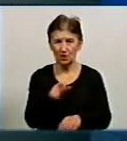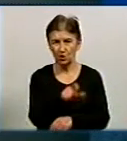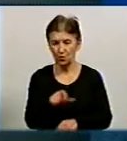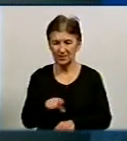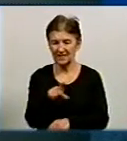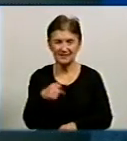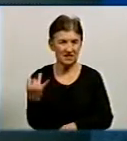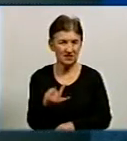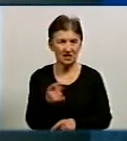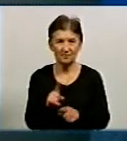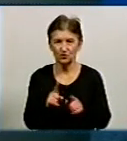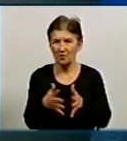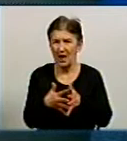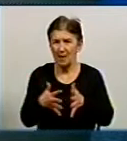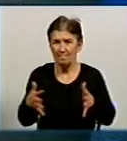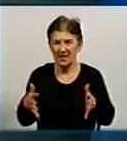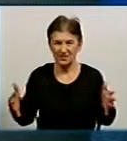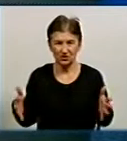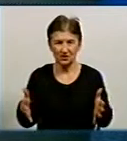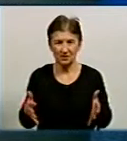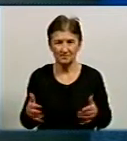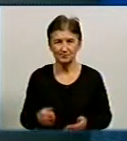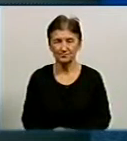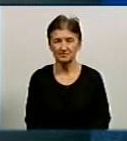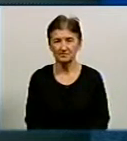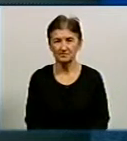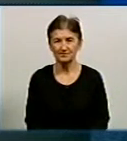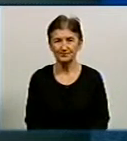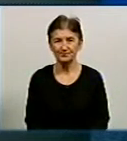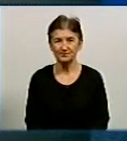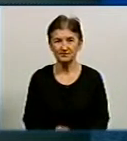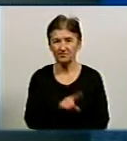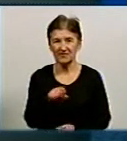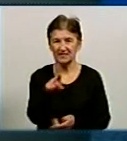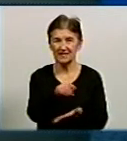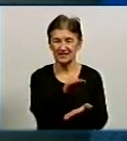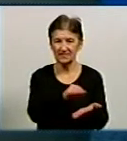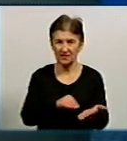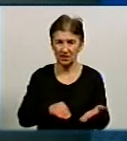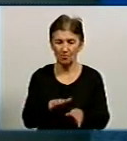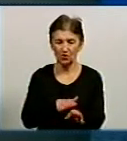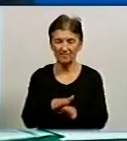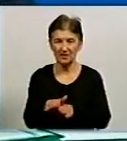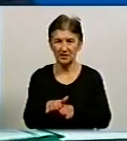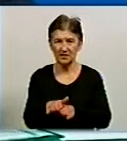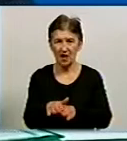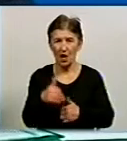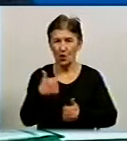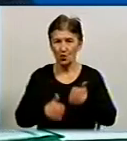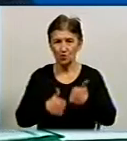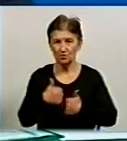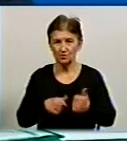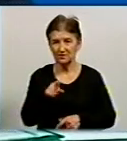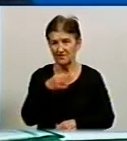щоб отримати більше важелі впливу, ну, у вигляді кошторису, принаймні. За статистикою проведення конкурсів громадського бюджету, я